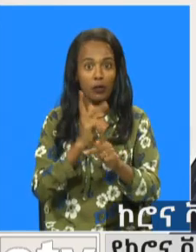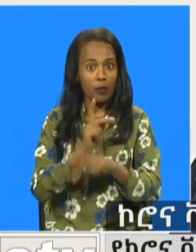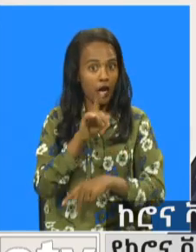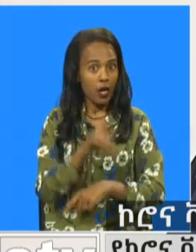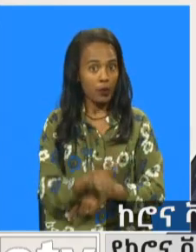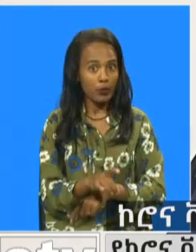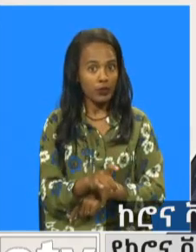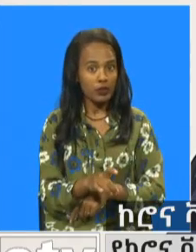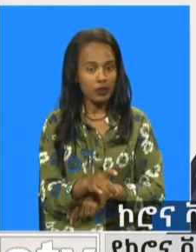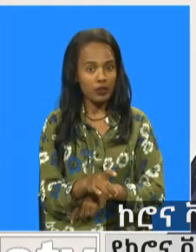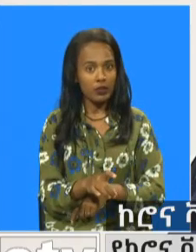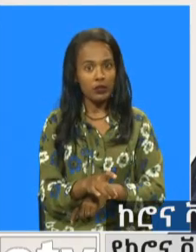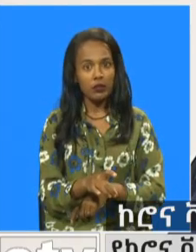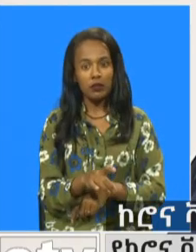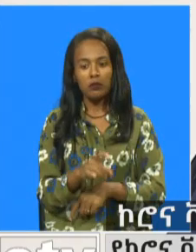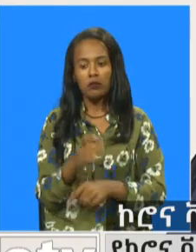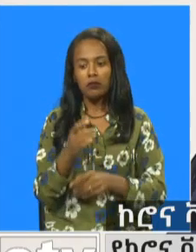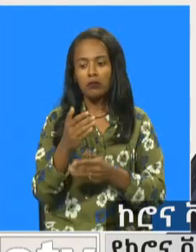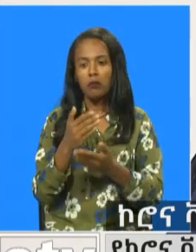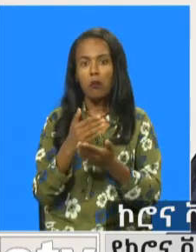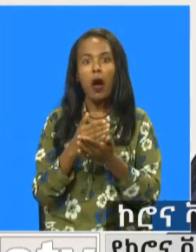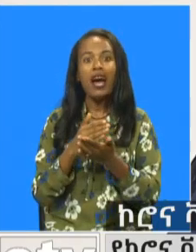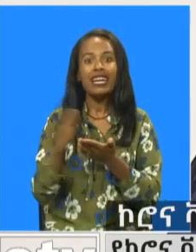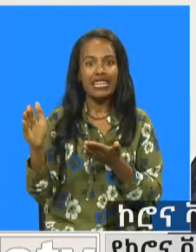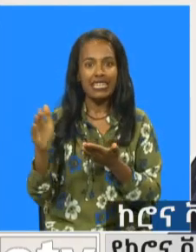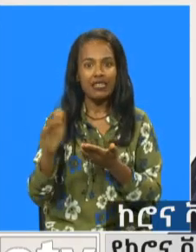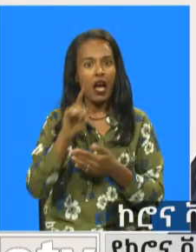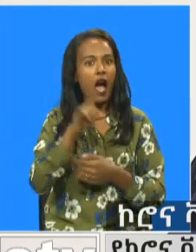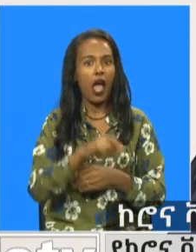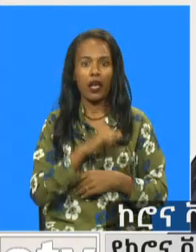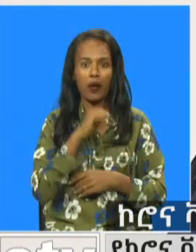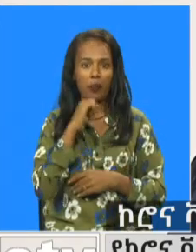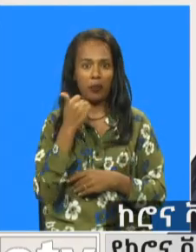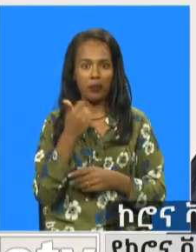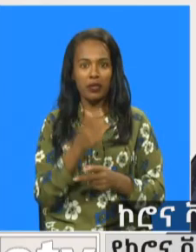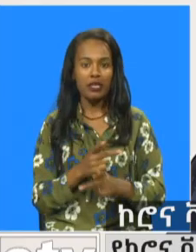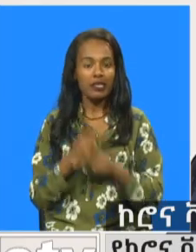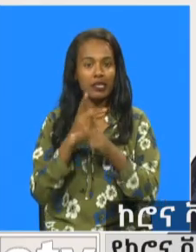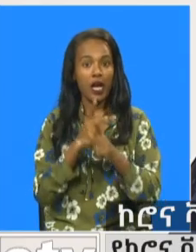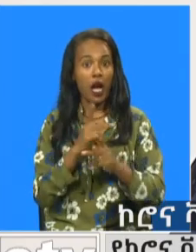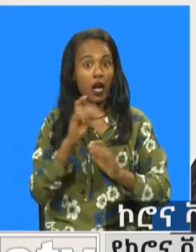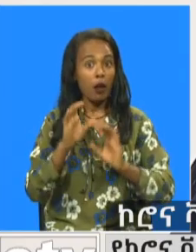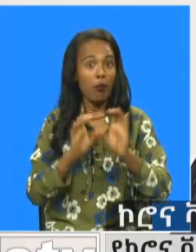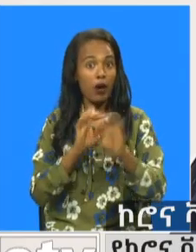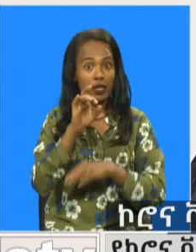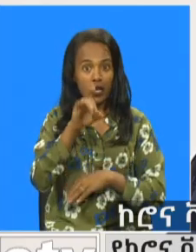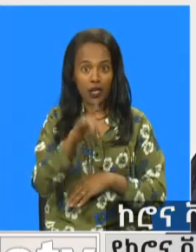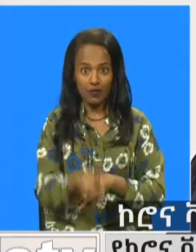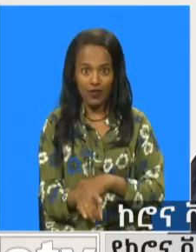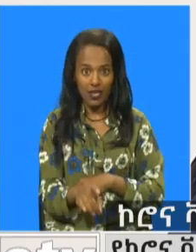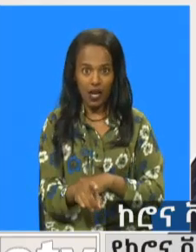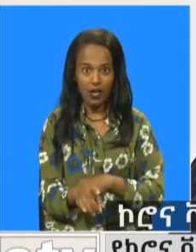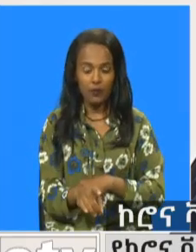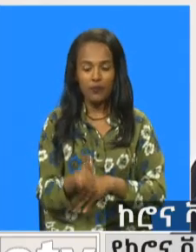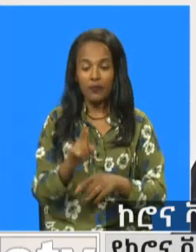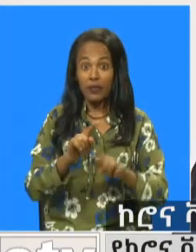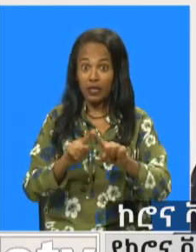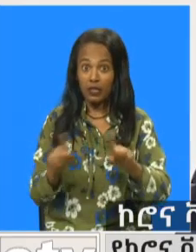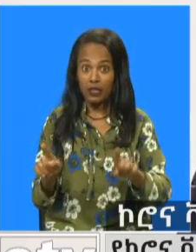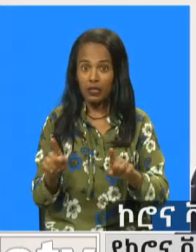አለበት። ማግለል አይገባም። ጥንቃቄ ማድረግ ያስፈልጋል። ግን